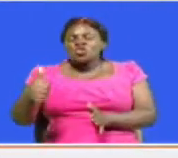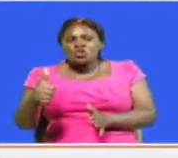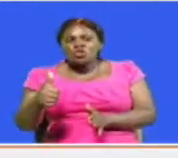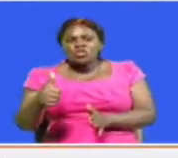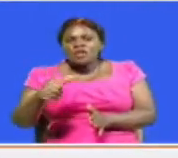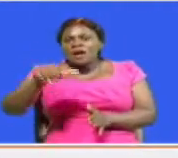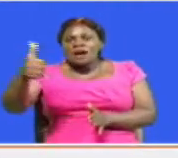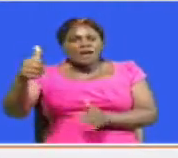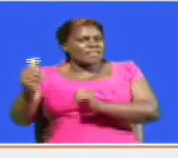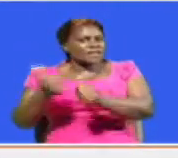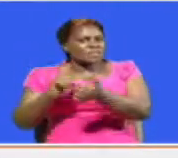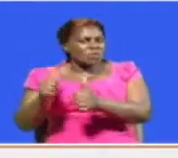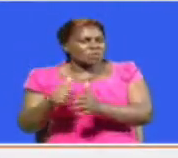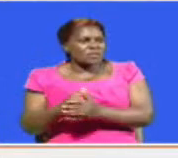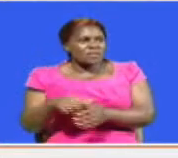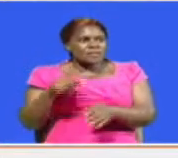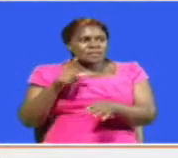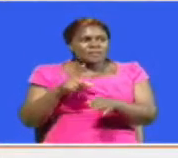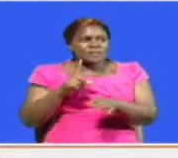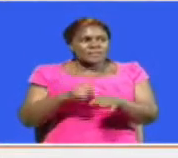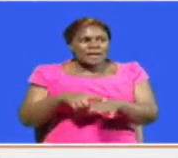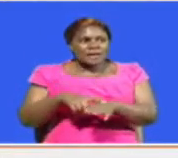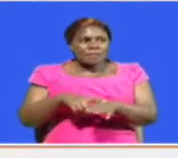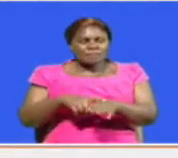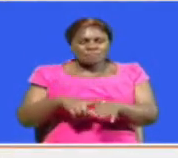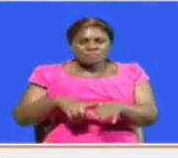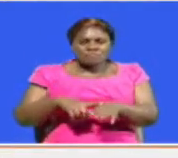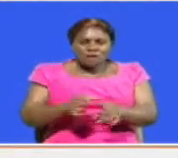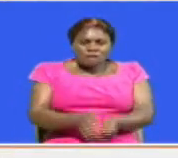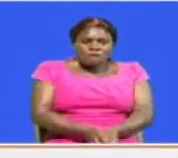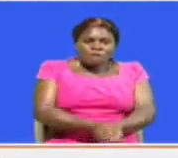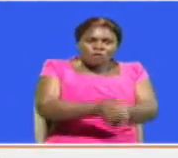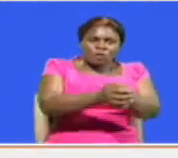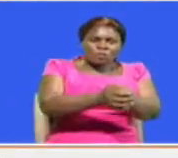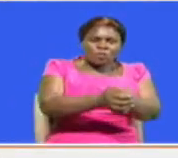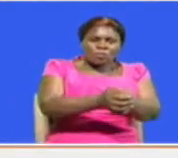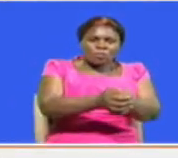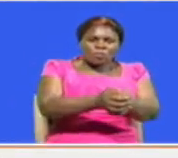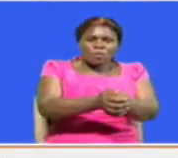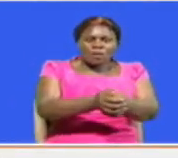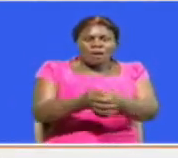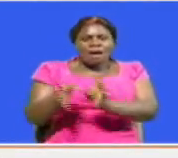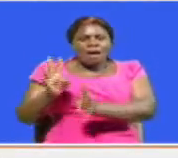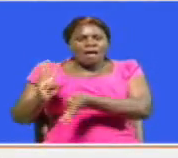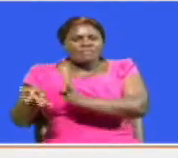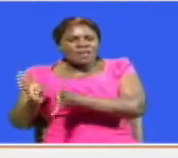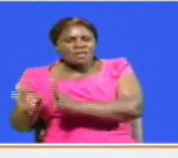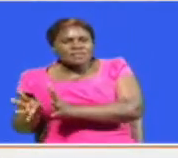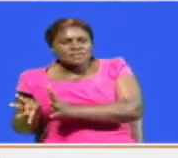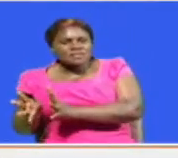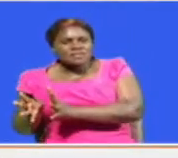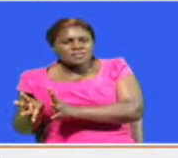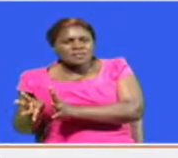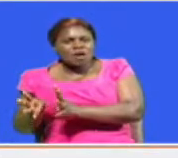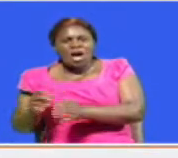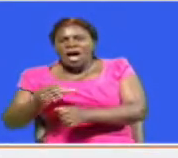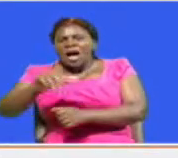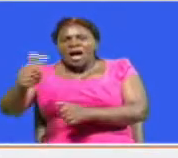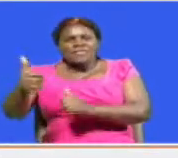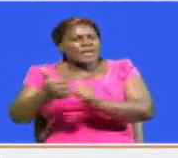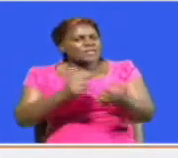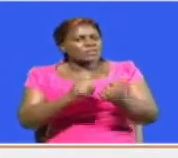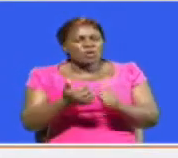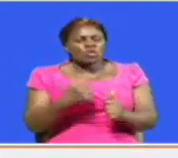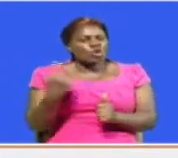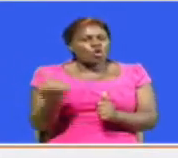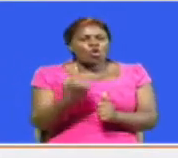not any other sports. When you look deeply, when you go to volleyball, you go to athletics, and you go to all these other games, swimming